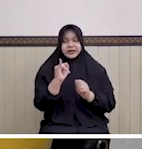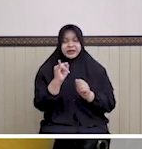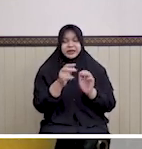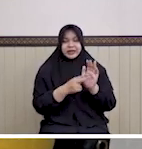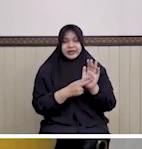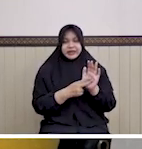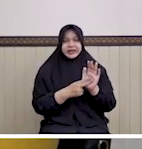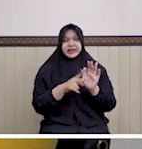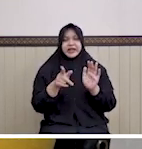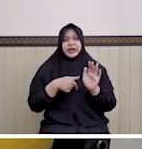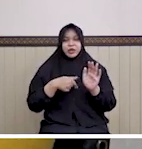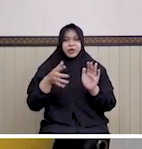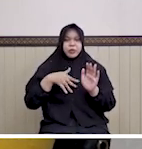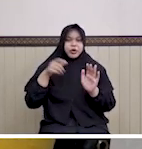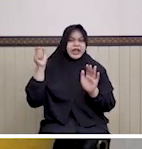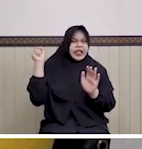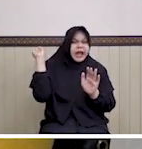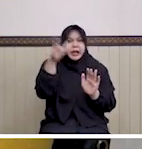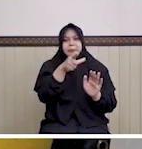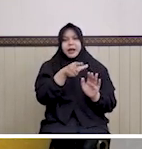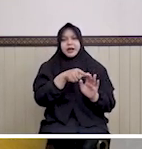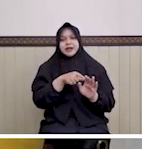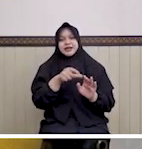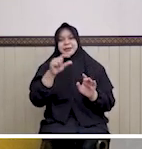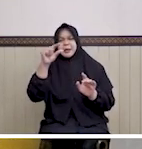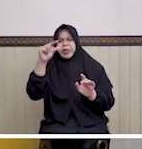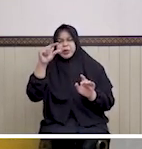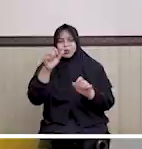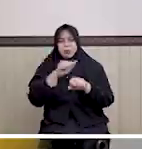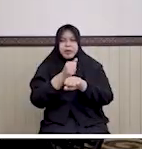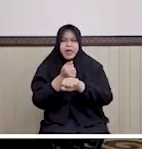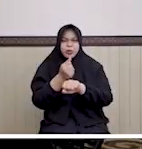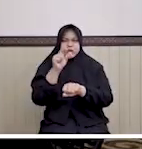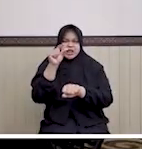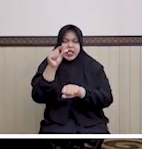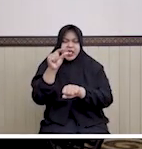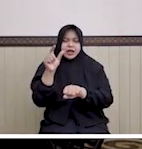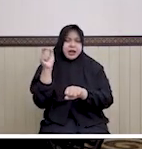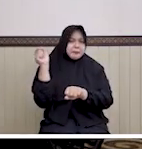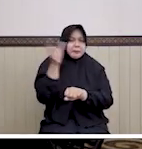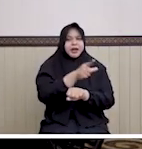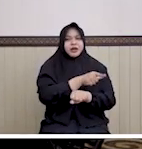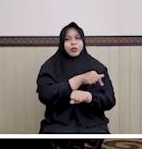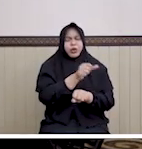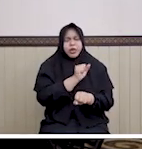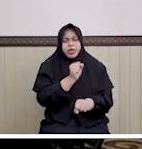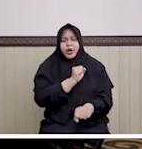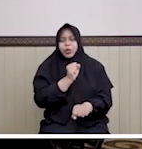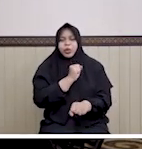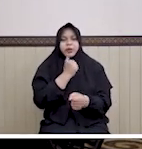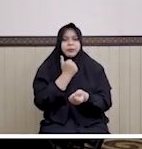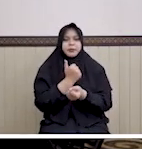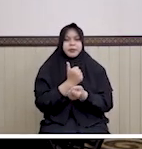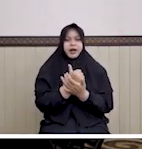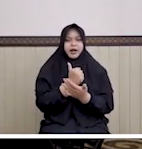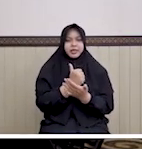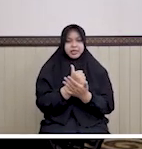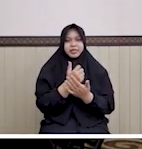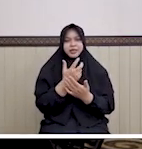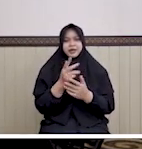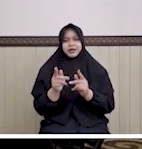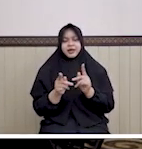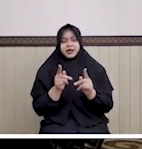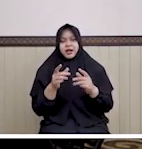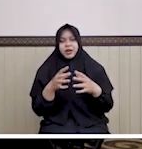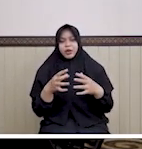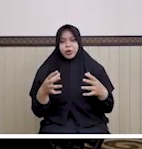cuma model lempar pakai krikil saja sudah ketakutan setengah mati gitu nah Hai ini kan kalau ini kita lihat dalam